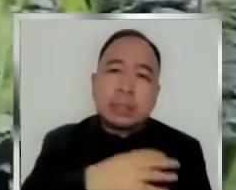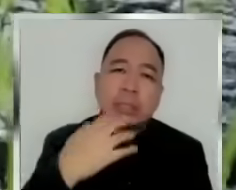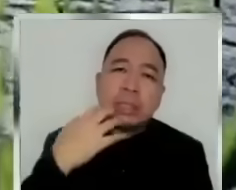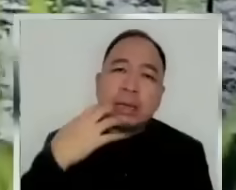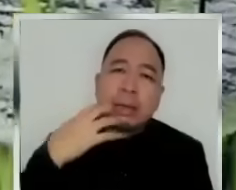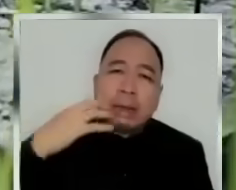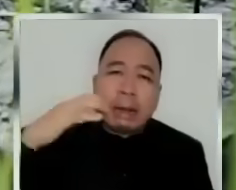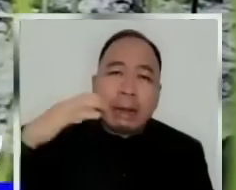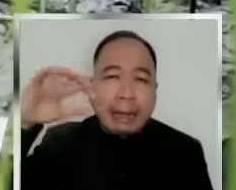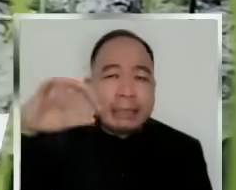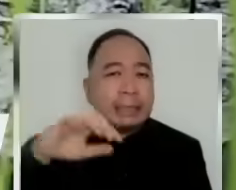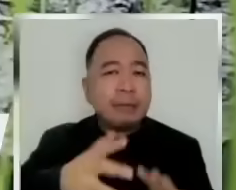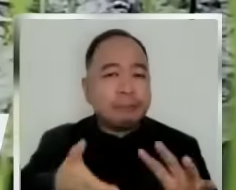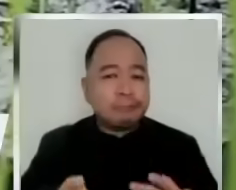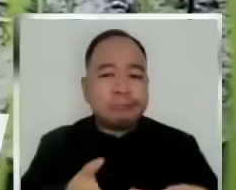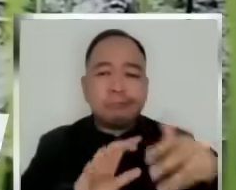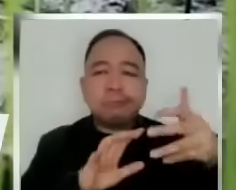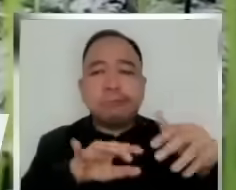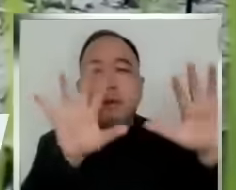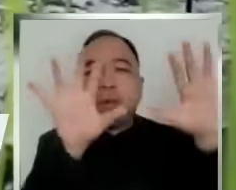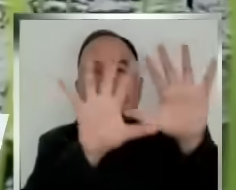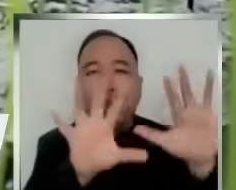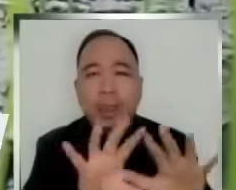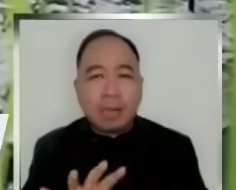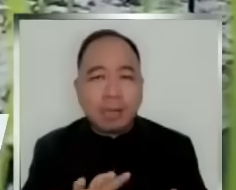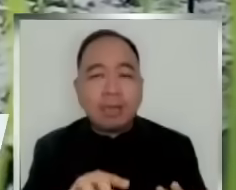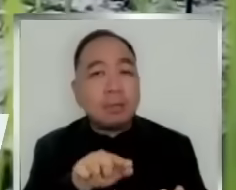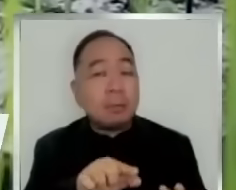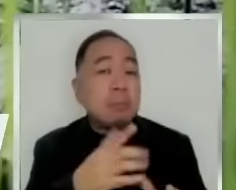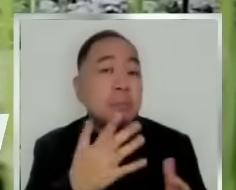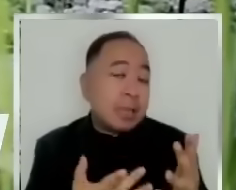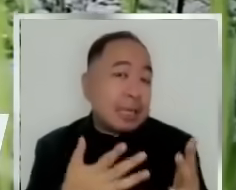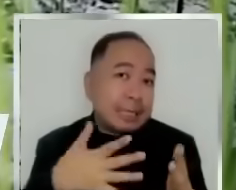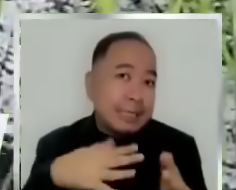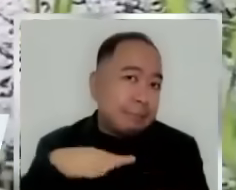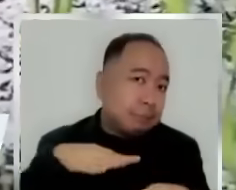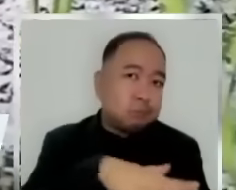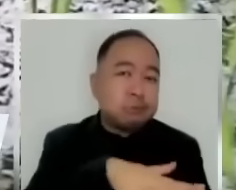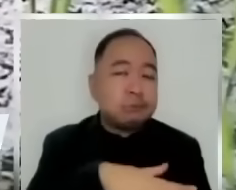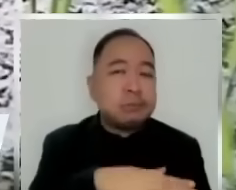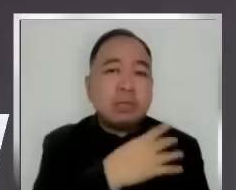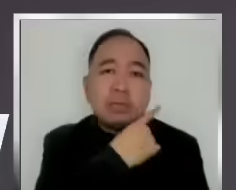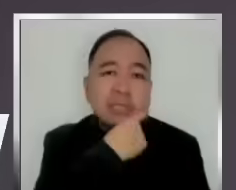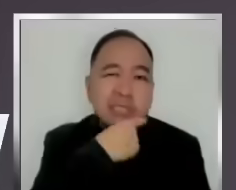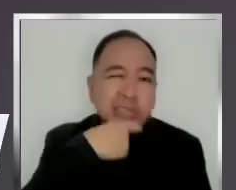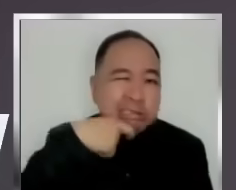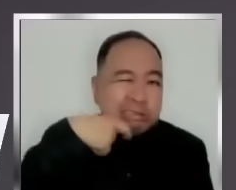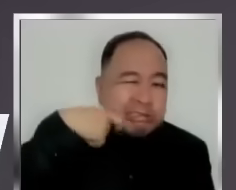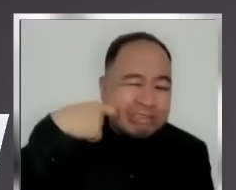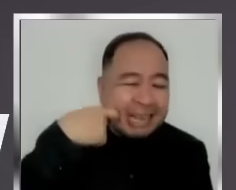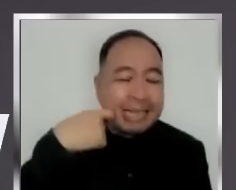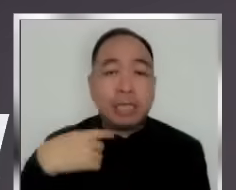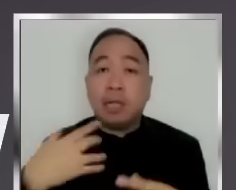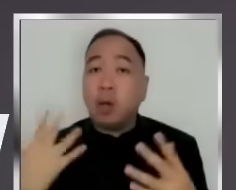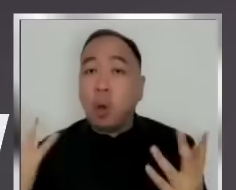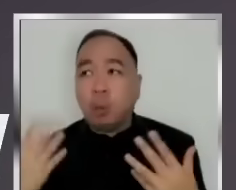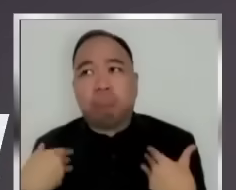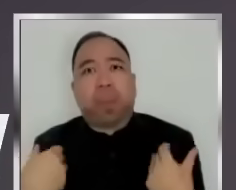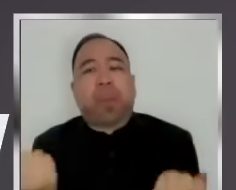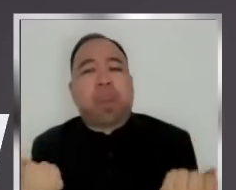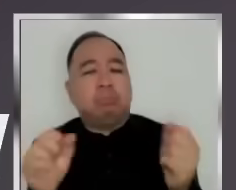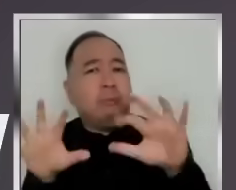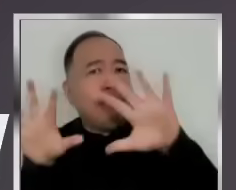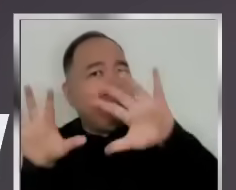patterns na nagdadala ng either tagtuyot or malalakas na pag-ulan. Ang El Nino ay posibleng mag-prolong